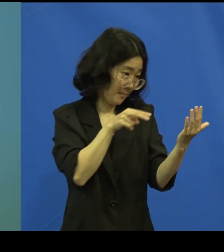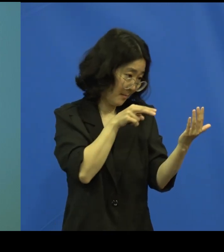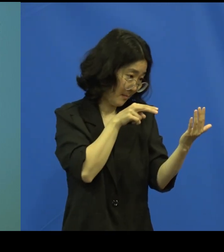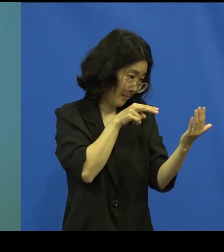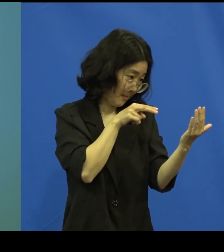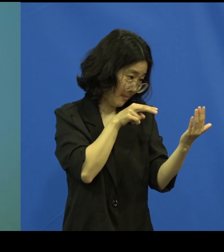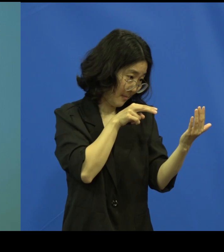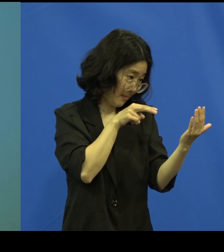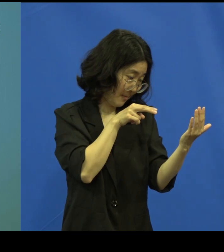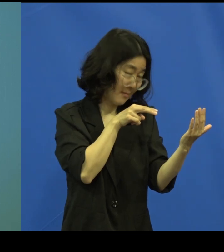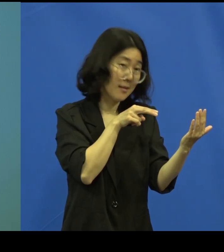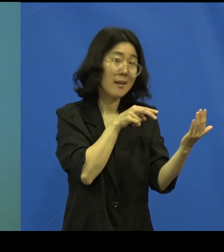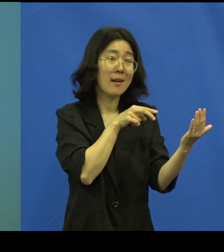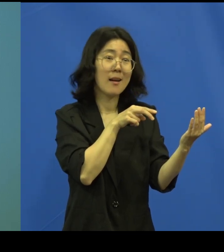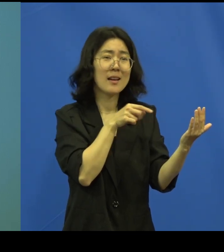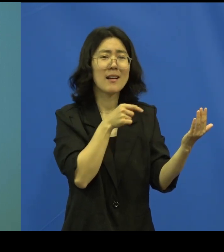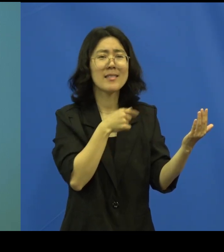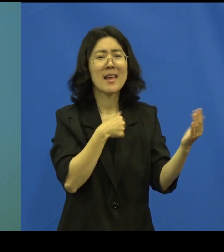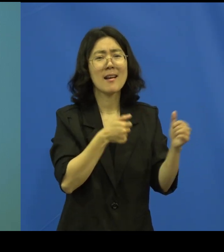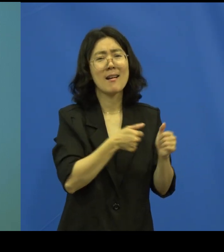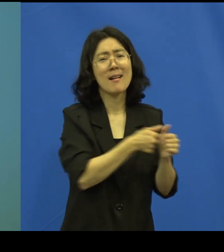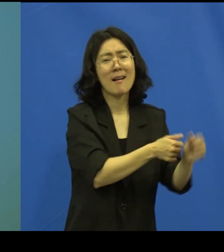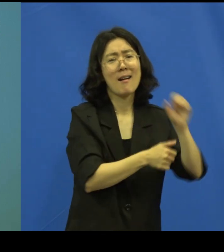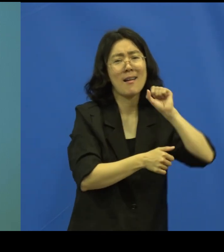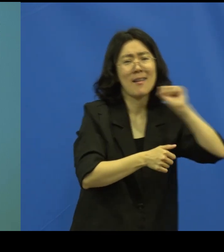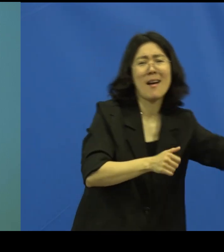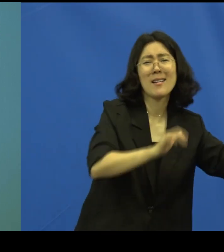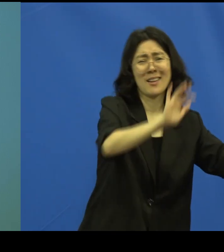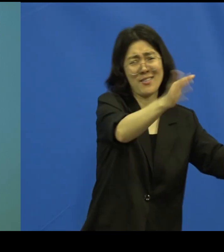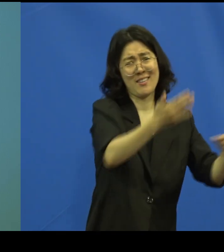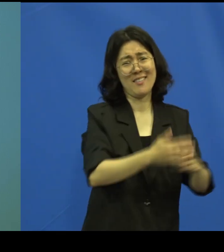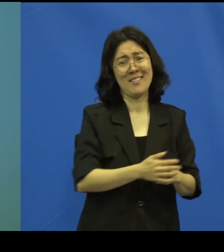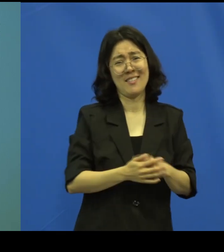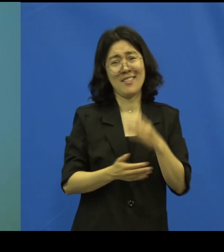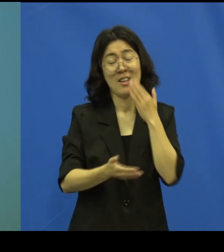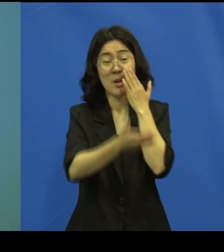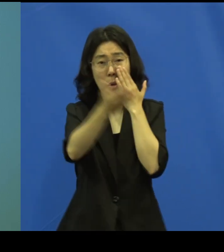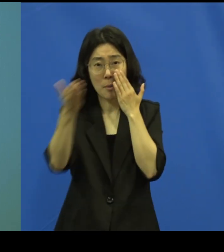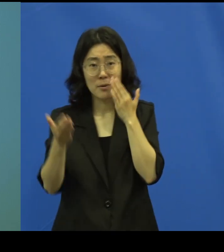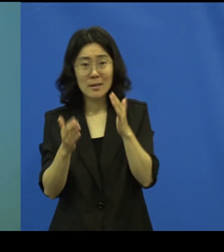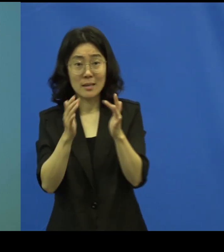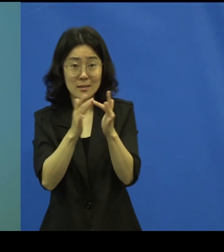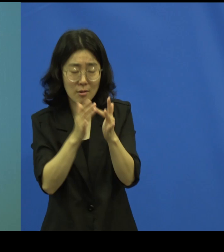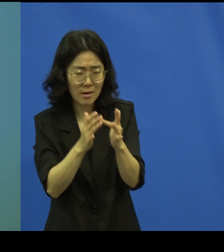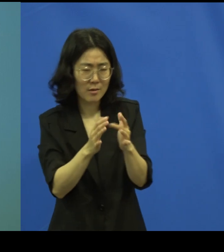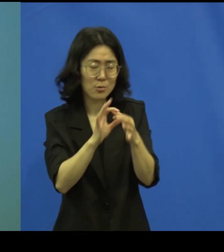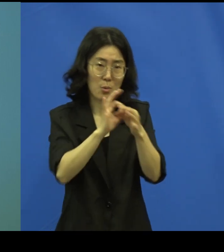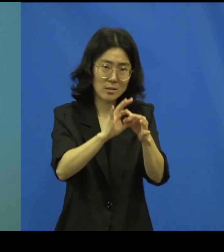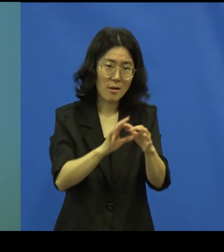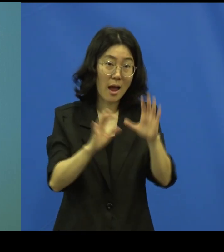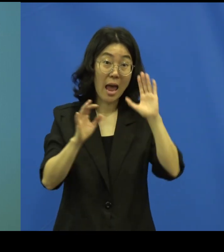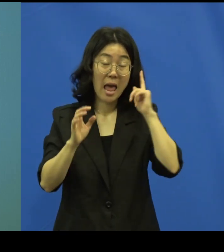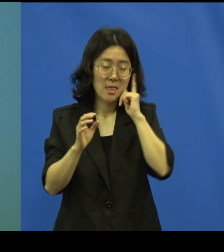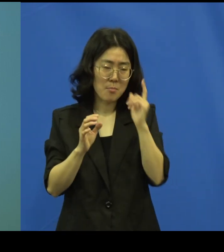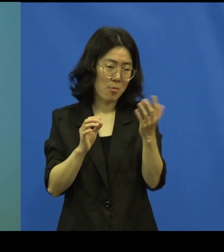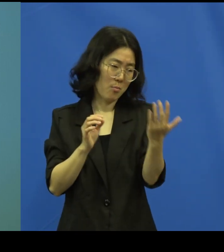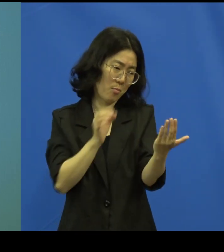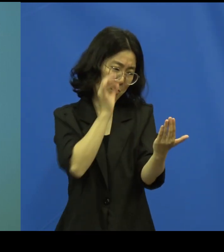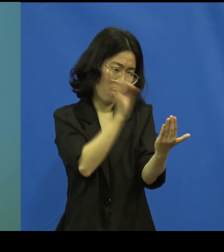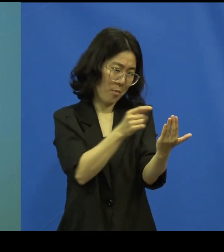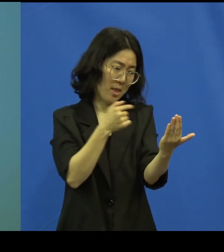또 우리는 보고 싶은 것을 보는 거죠. 그죠? 우리가 인터넷에 들어가도 핸드폰에 들어가도 내가 보고 싶은 걸 보는